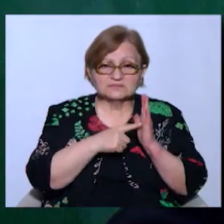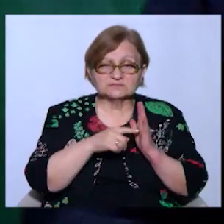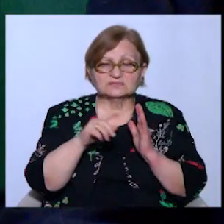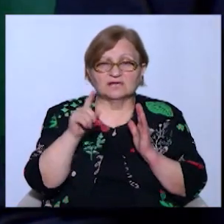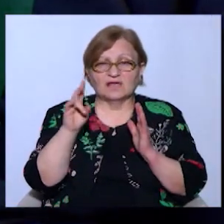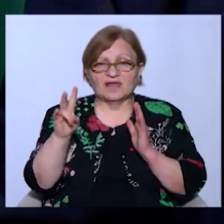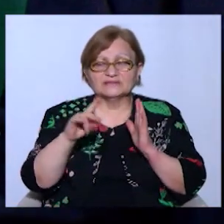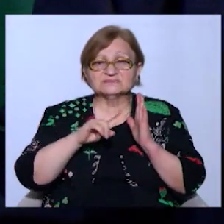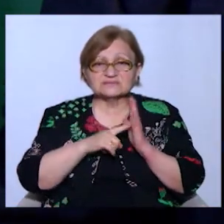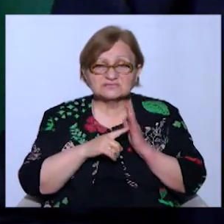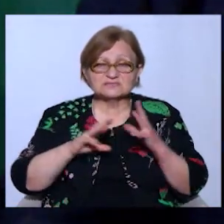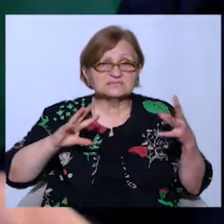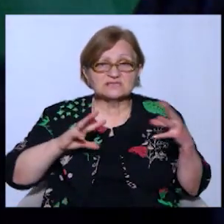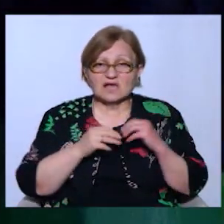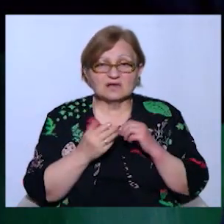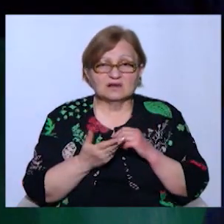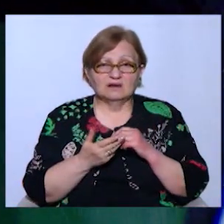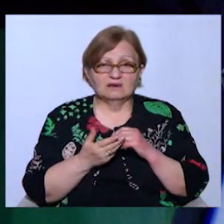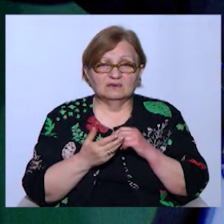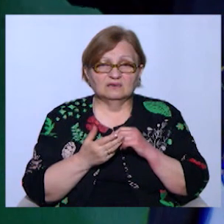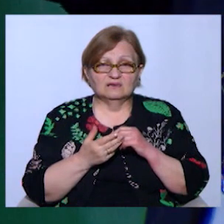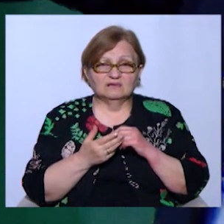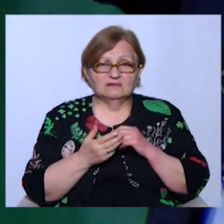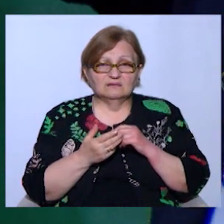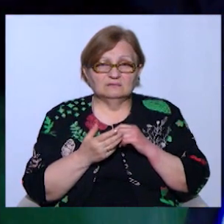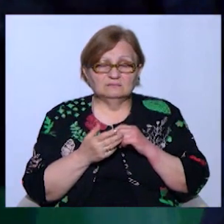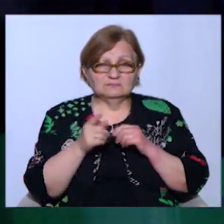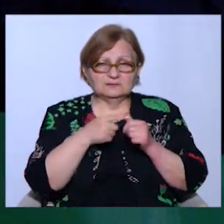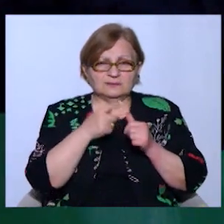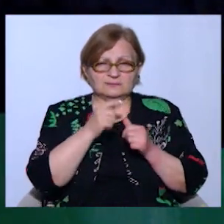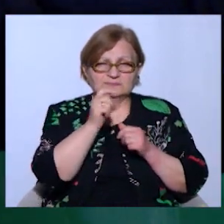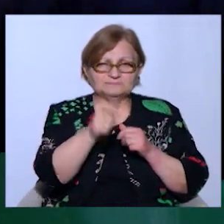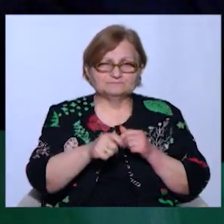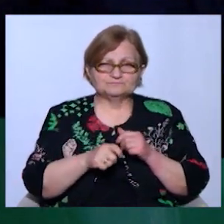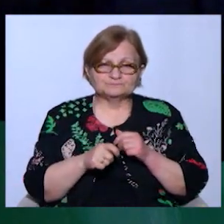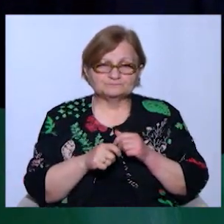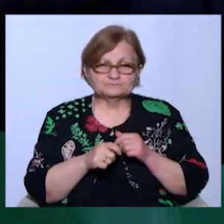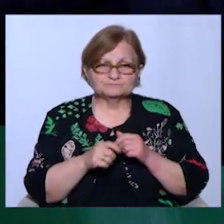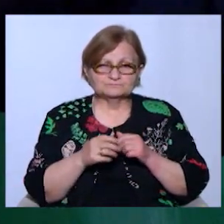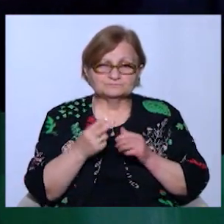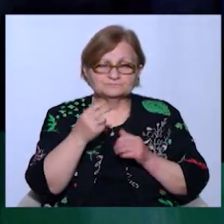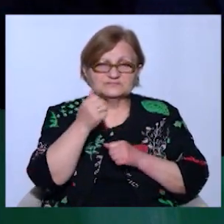აქვთ იცით საერთო? აი ამ წერტილის გაზ, რომელსაც მე დავარქვი ცენტრი.